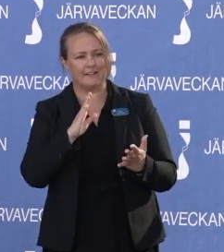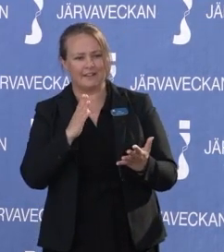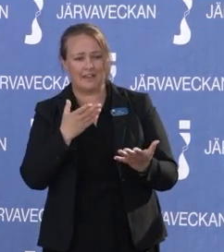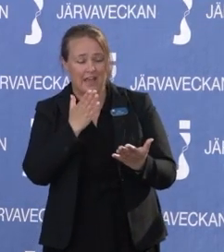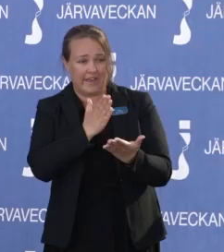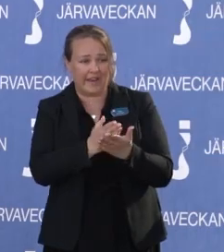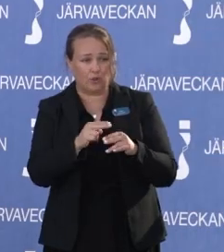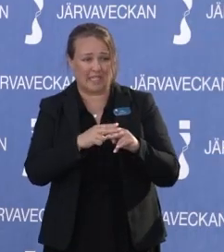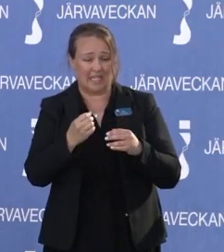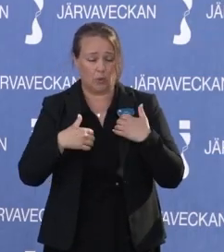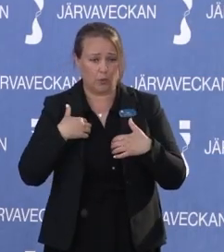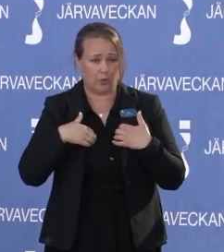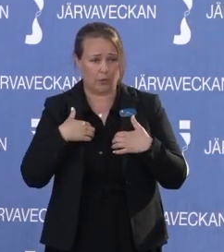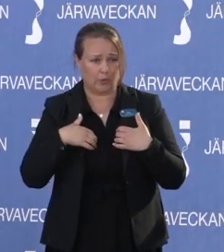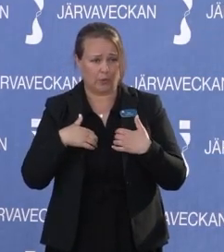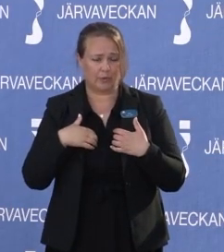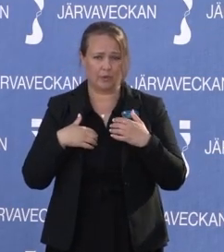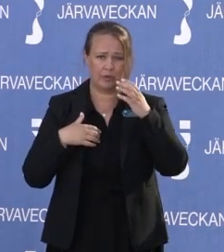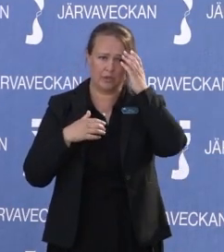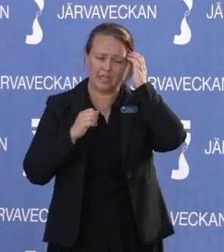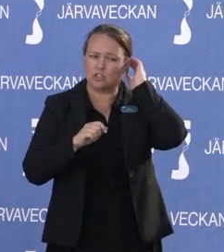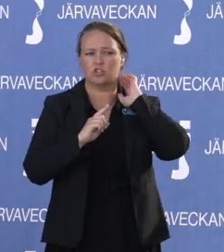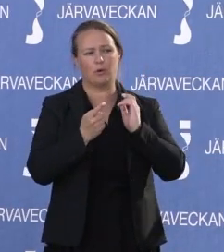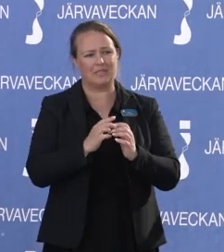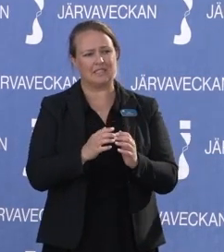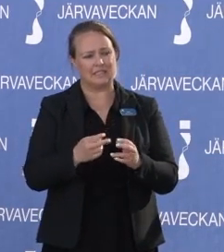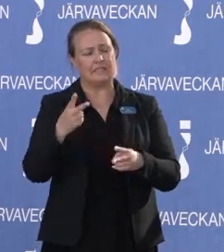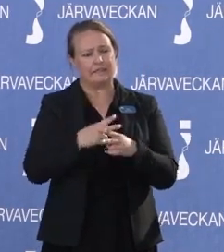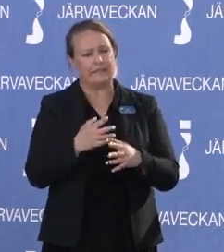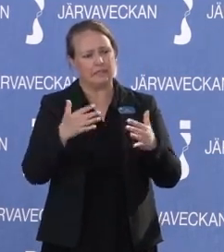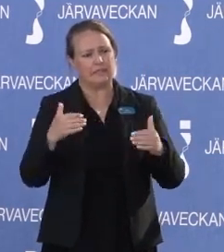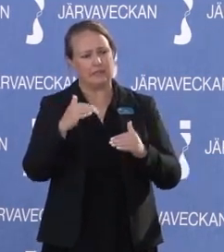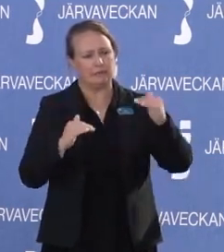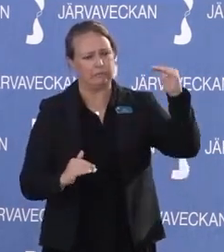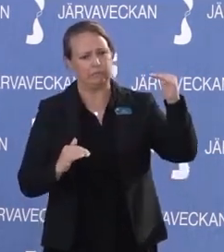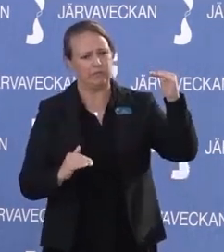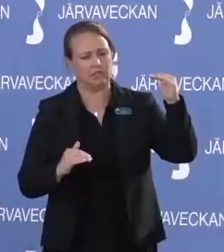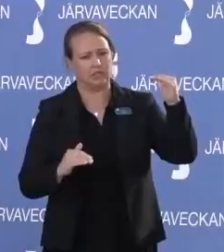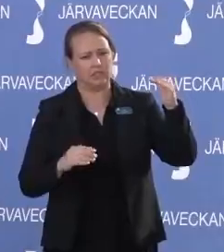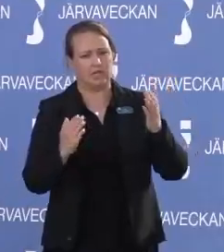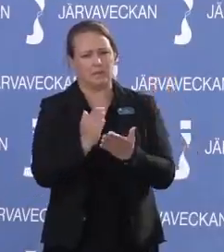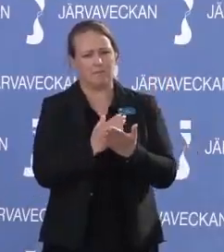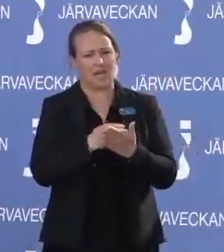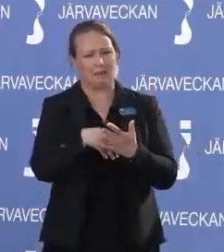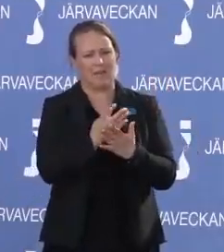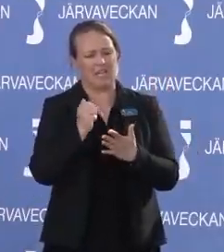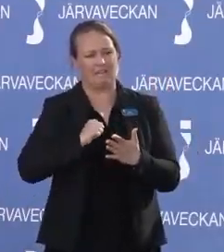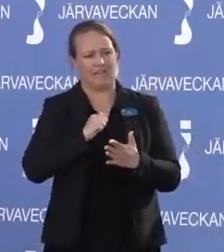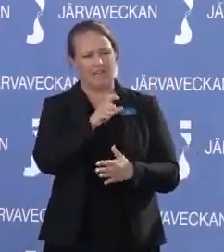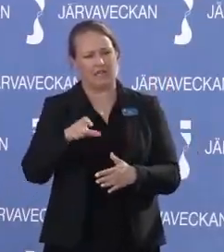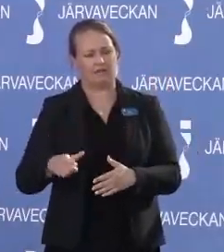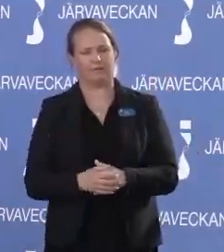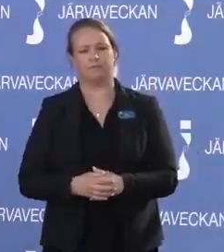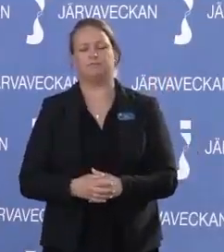oron ändå som Ann ger uttryck för? Att det ska bli ännu större klyftor mellan medieanvändare? Jag tror med